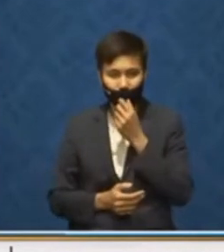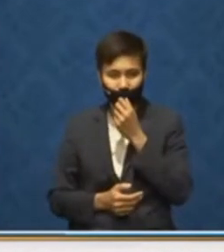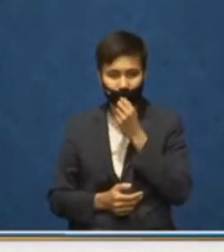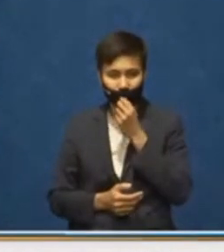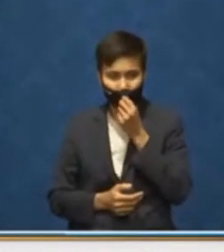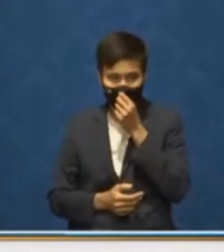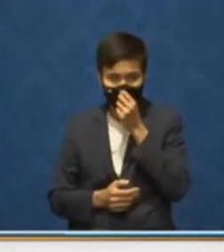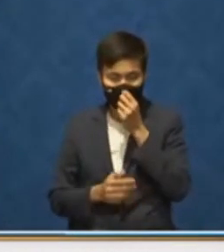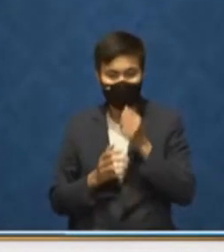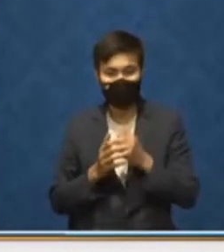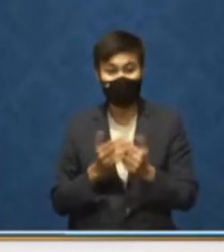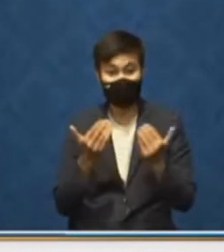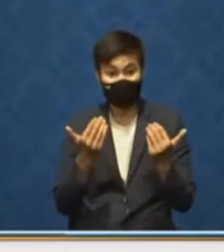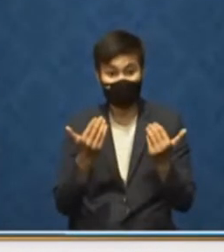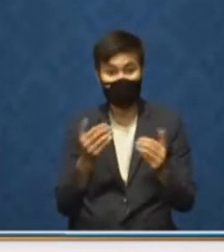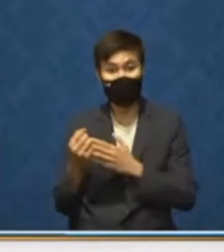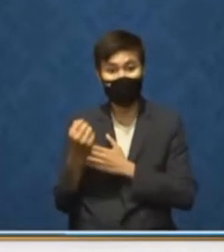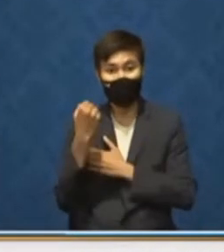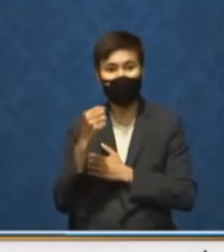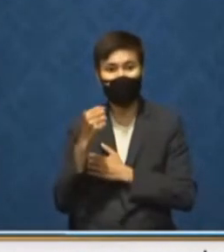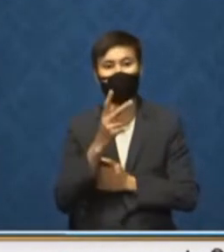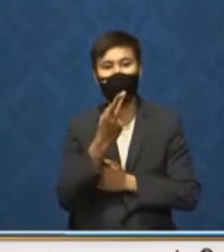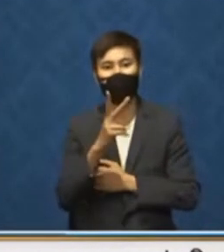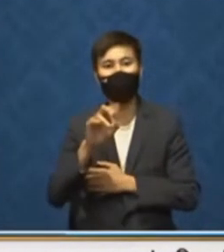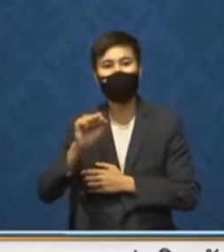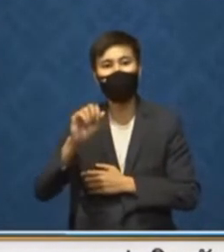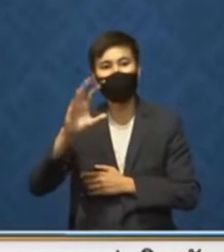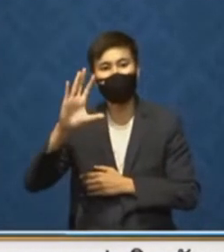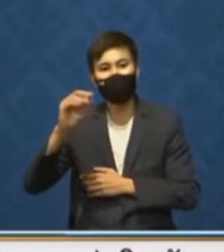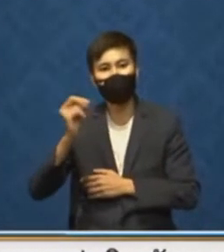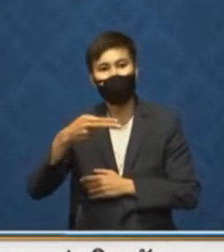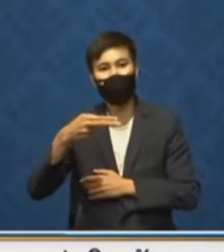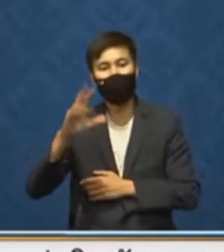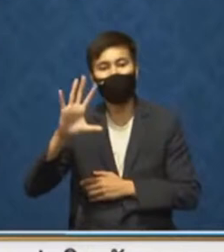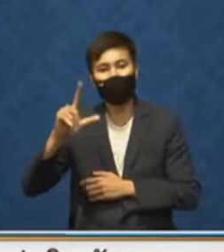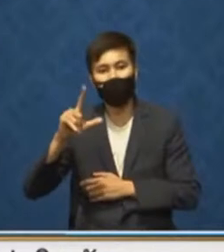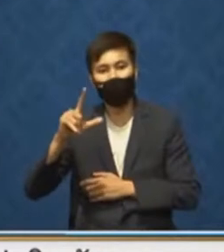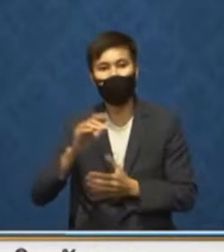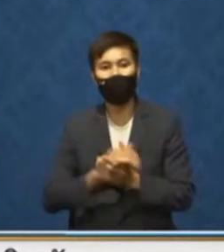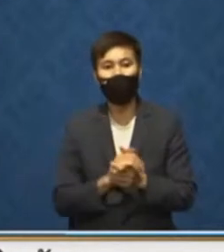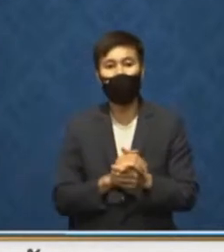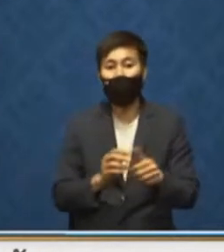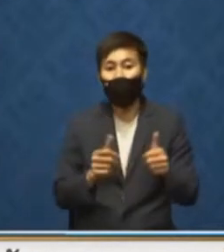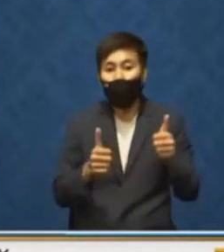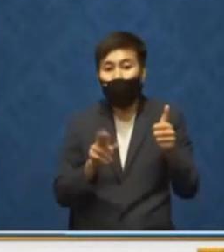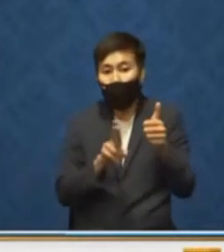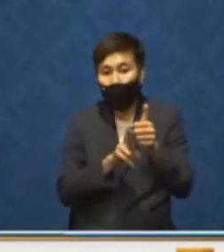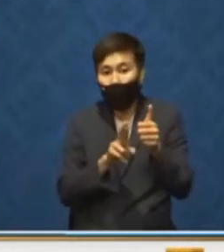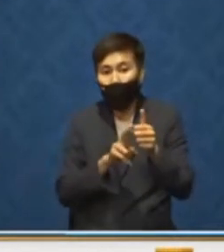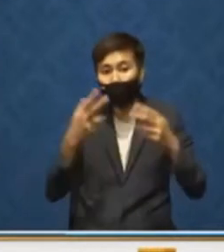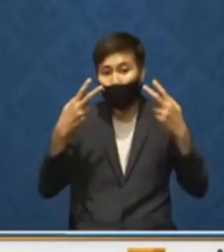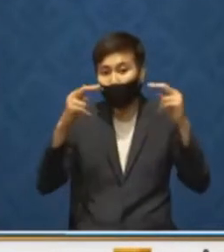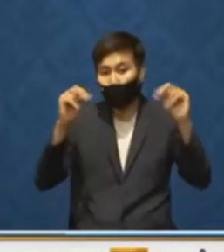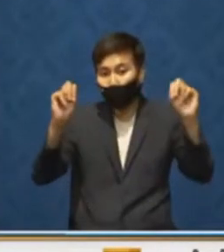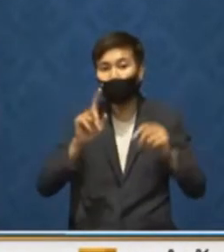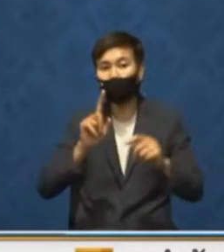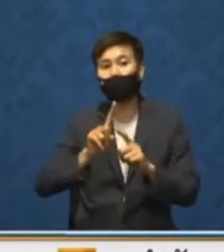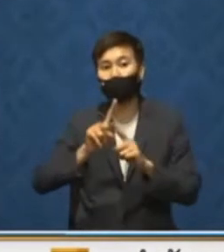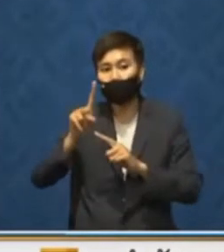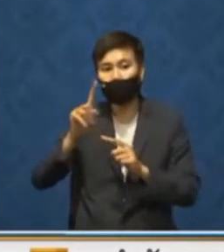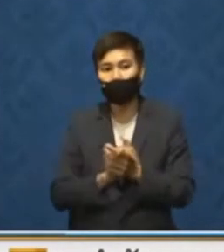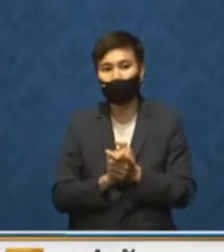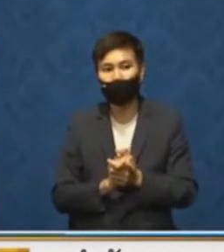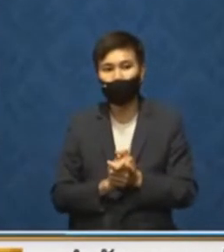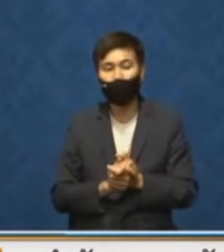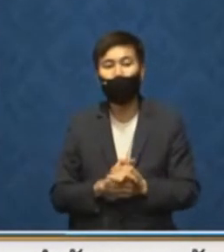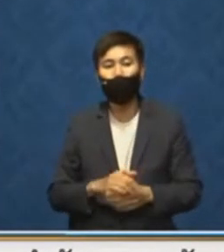ถังอำนาจของกษัตริย์ช-ชได้ดอยแล้วครับพี่ป้อมเป็นเบอร์หนึ่งเลยนะข้างล่างนี้ก็จะเป็นพอพานพอตำรวจ